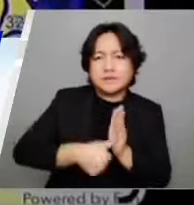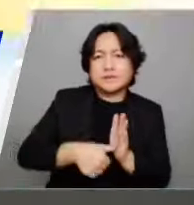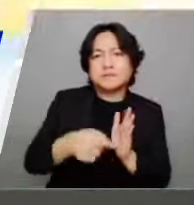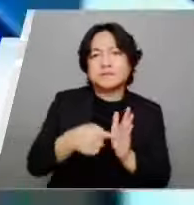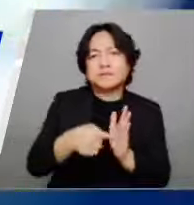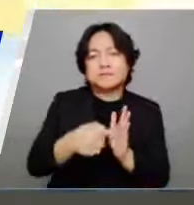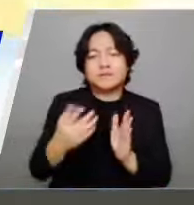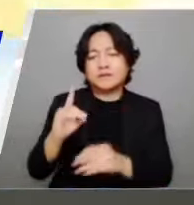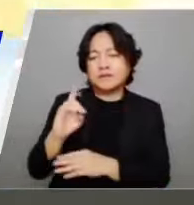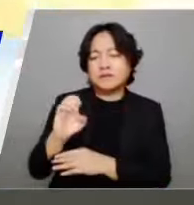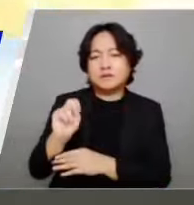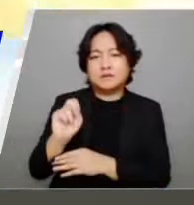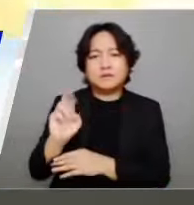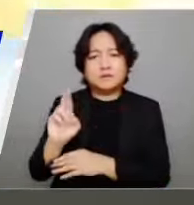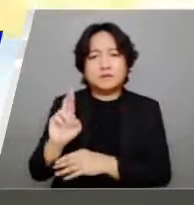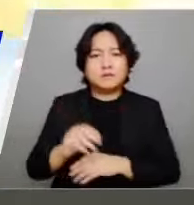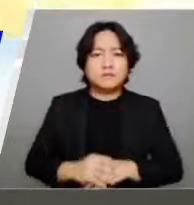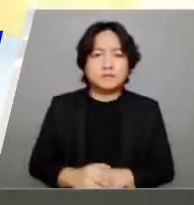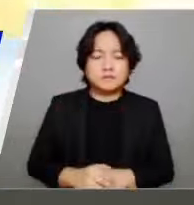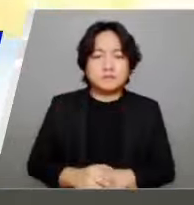DENR. Kompleto ho yan.